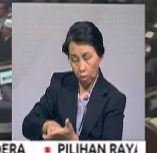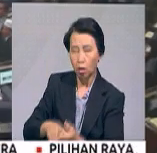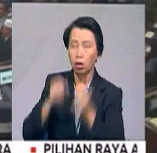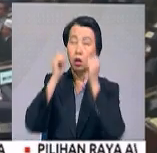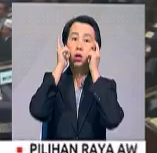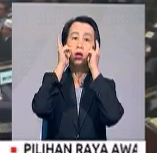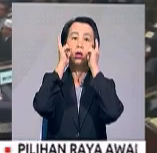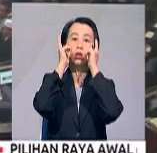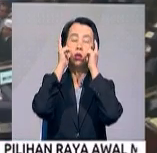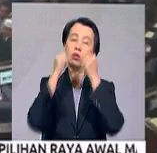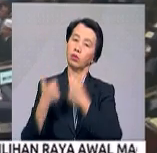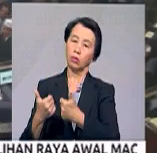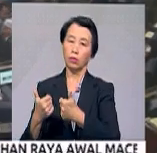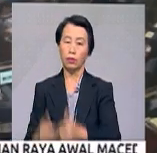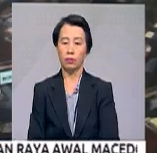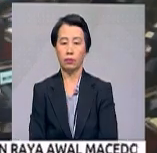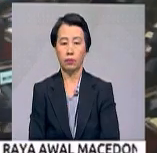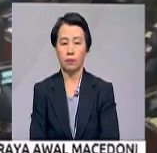sedar.